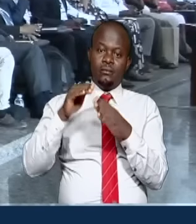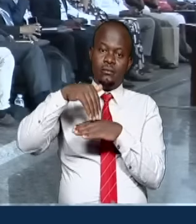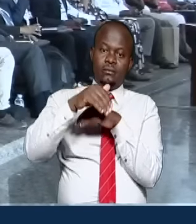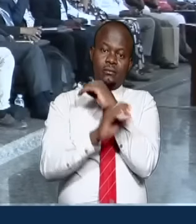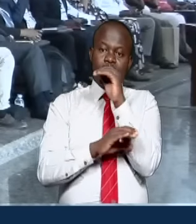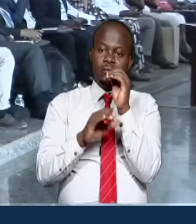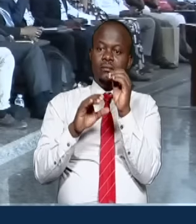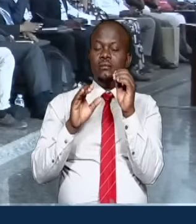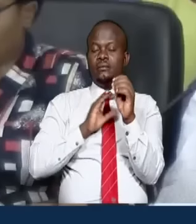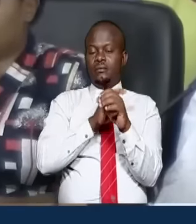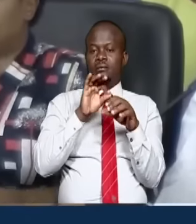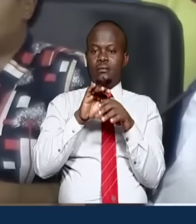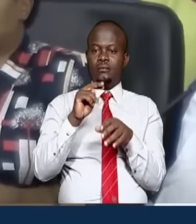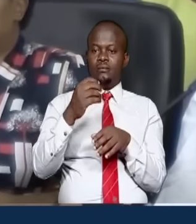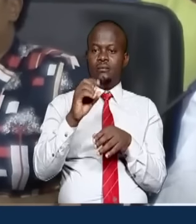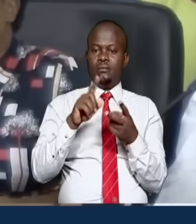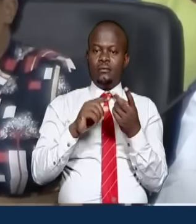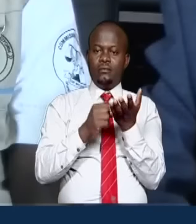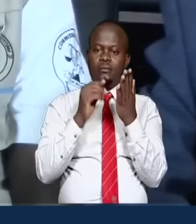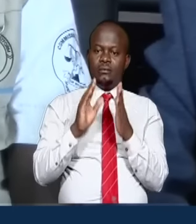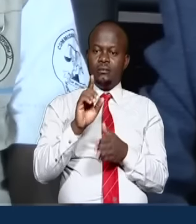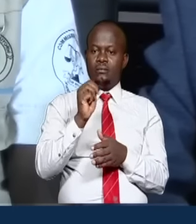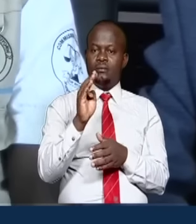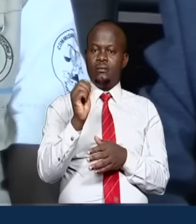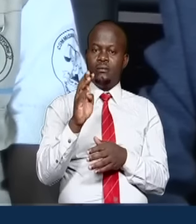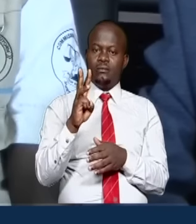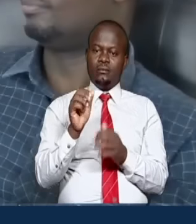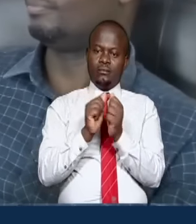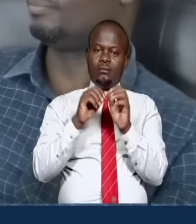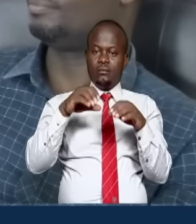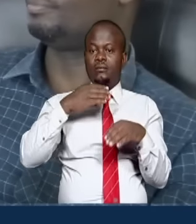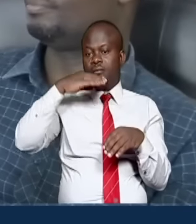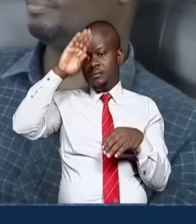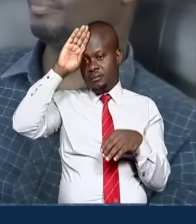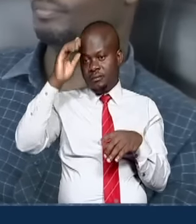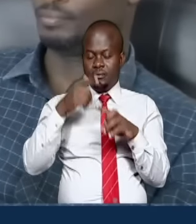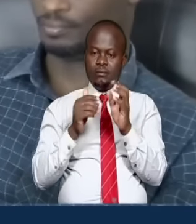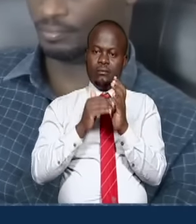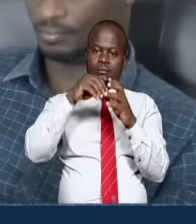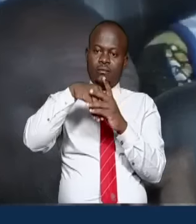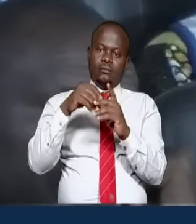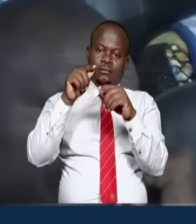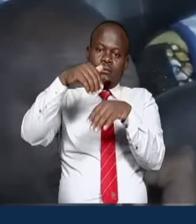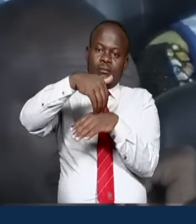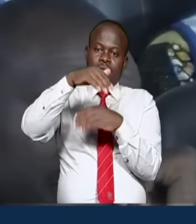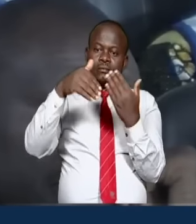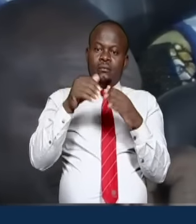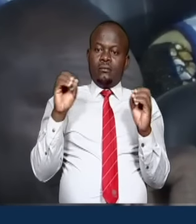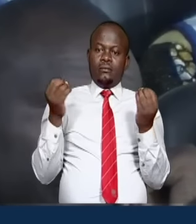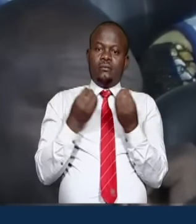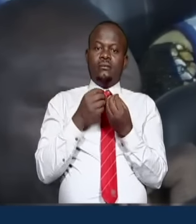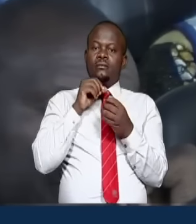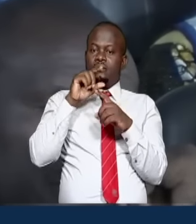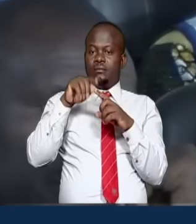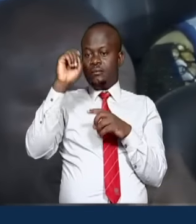Komisiyo y'Amatora z'ibihugu nka Angola, Uganda, Zimbabwe, Benin ndetse na Congo Brazzaville. Harimo kandi n'izaje zoherejwe n'imiryango itegamiye